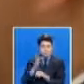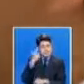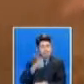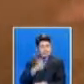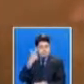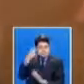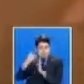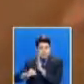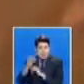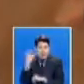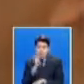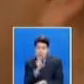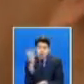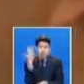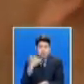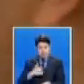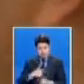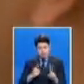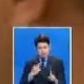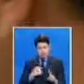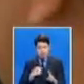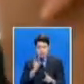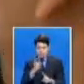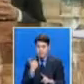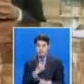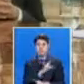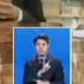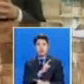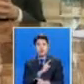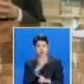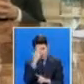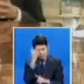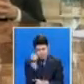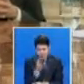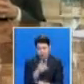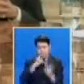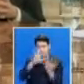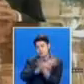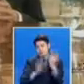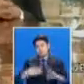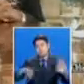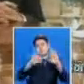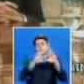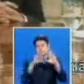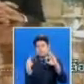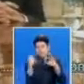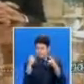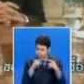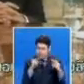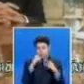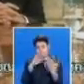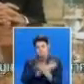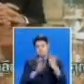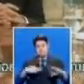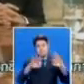จว่าเคยมีสัมภาษณ์บ้างแต่ผมก็ต้องบอกว่าผมก็มีหน้าที่รักษาผลประโยชน์ของประเทศไทยนะครับเรา